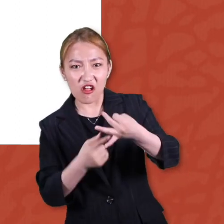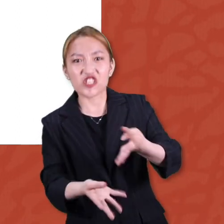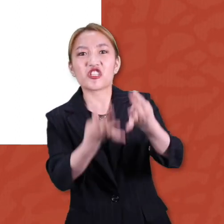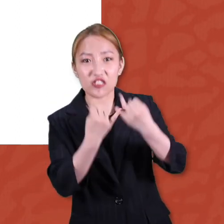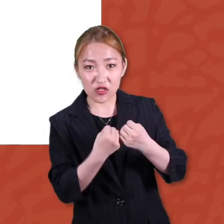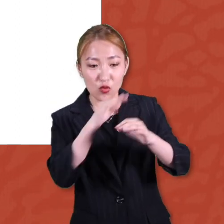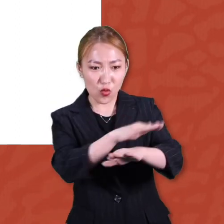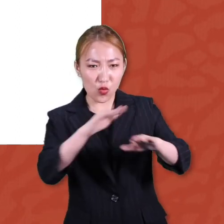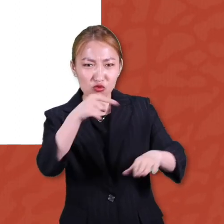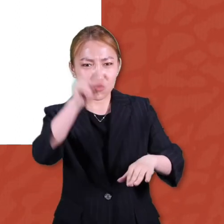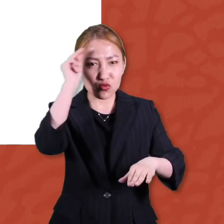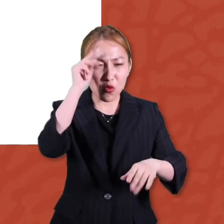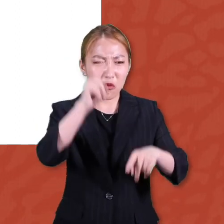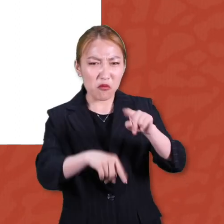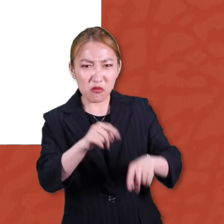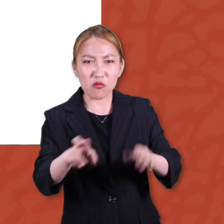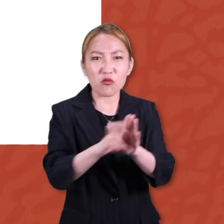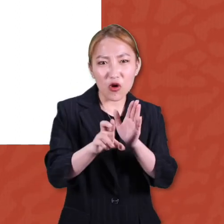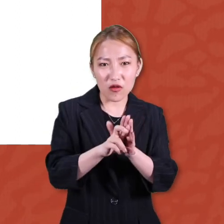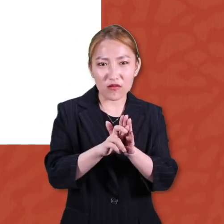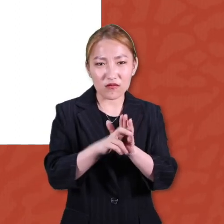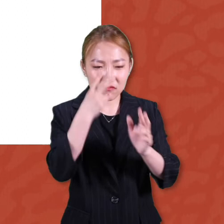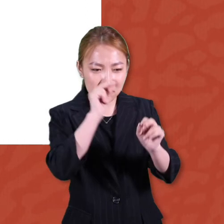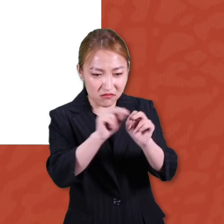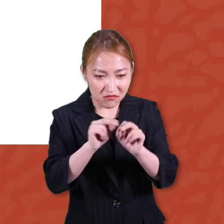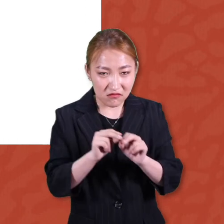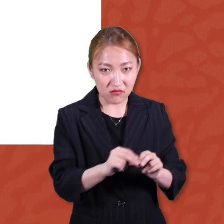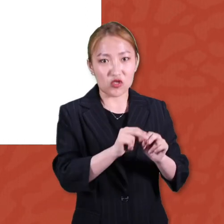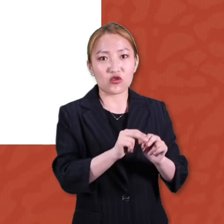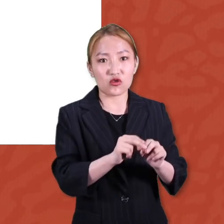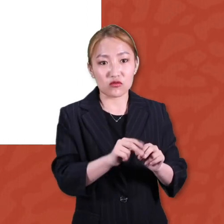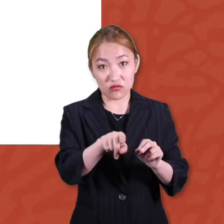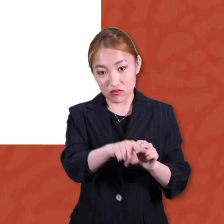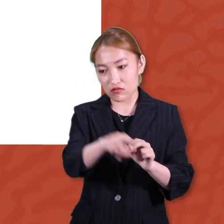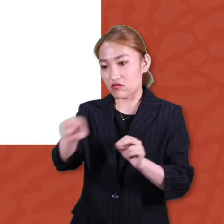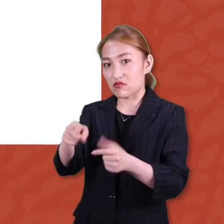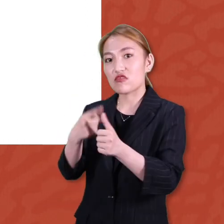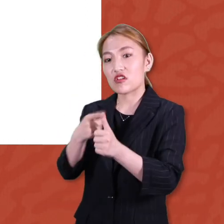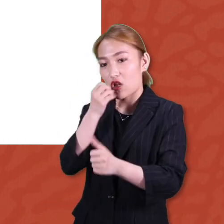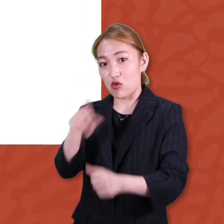суралцагчийн үйл ажиллагааг тодорхойлох бусад хувьсэгчдийг хэлдэг.